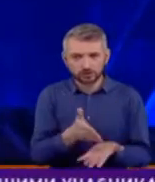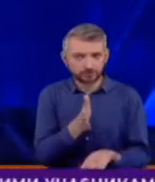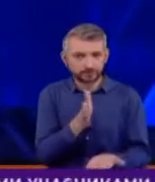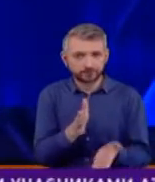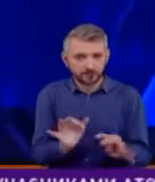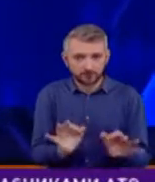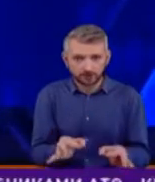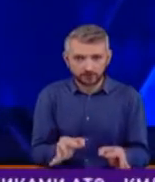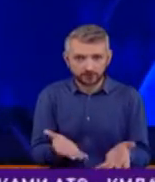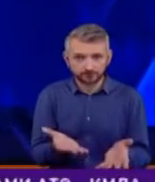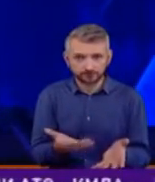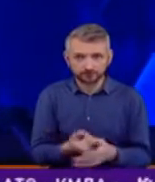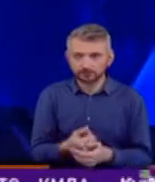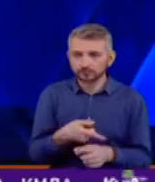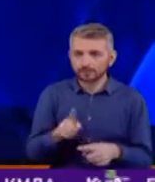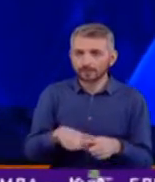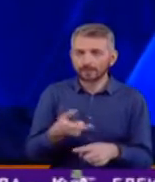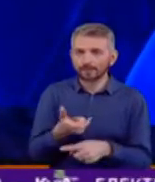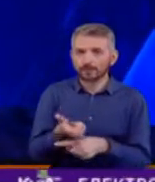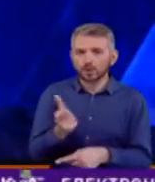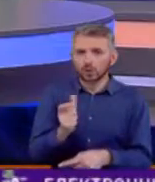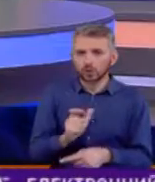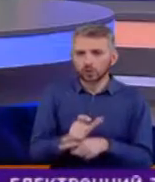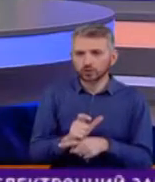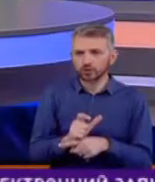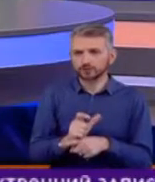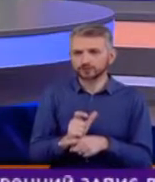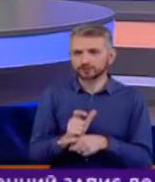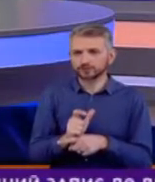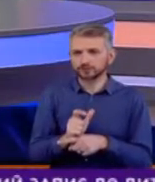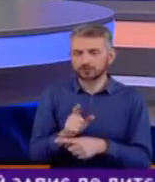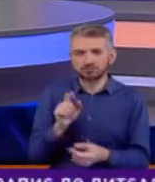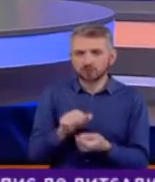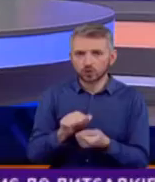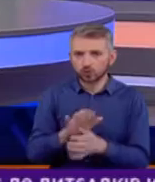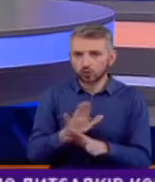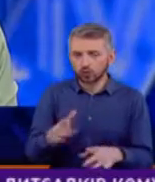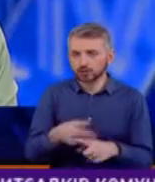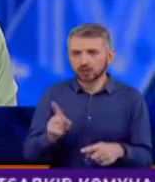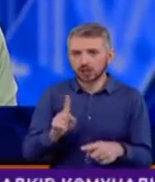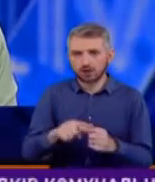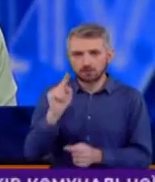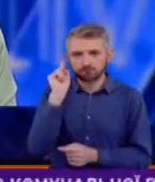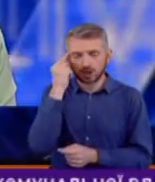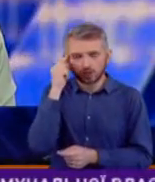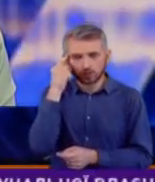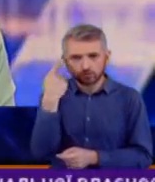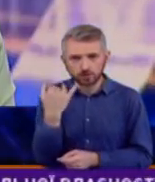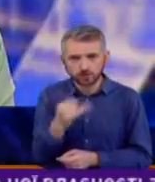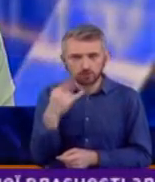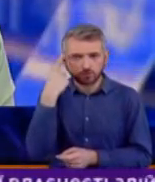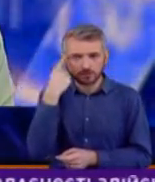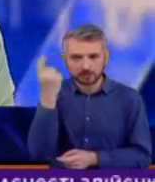в практичній площині? Это очень, на самом деле, не глупости, это продуманные очень